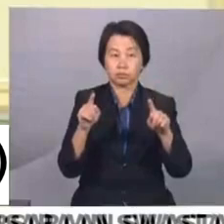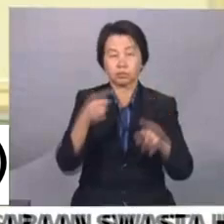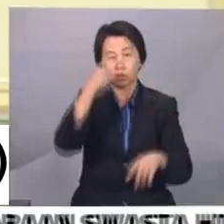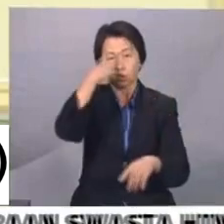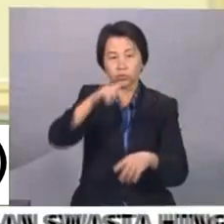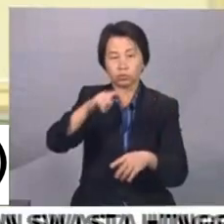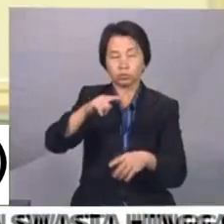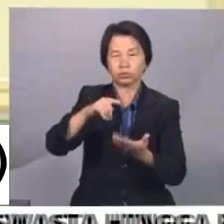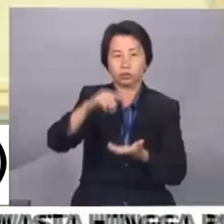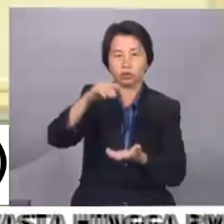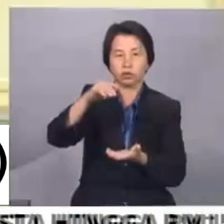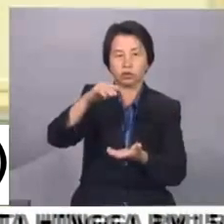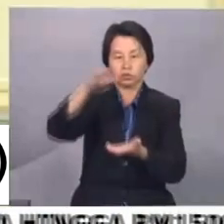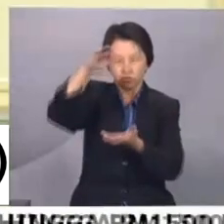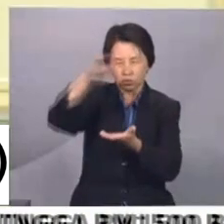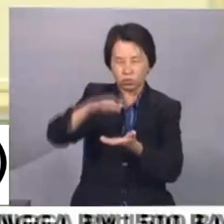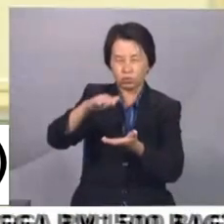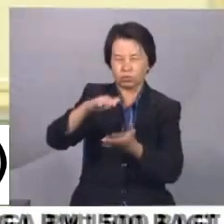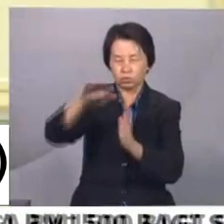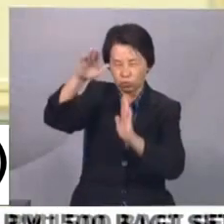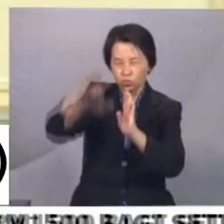bagi mengurangkan pergerakan